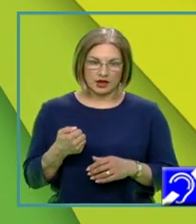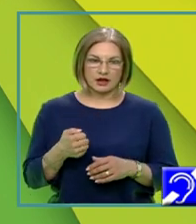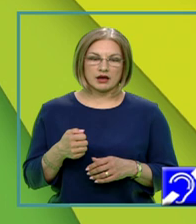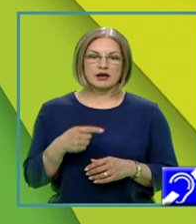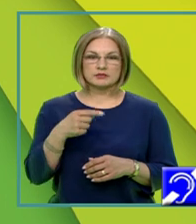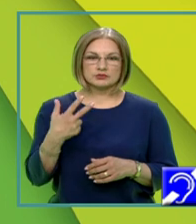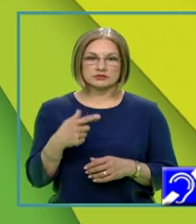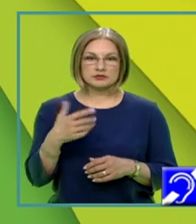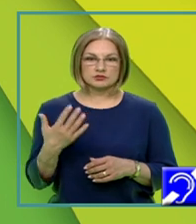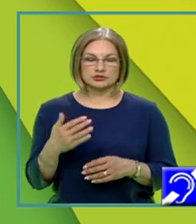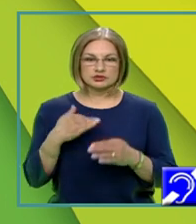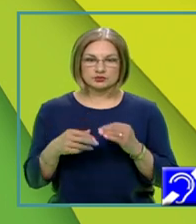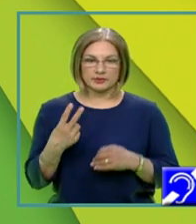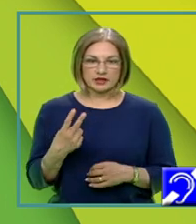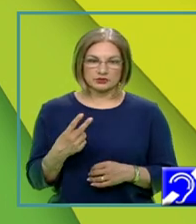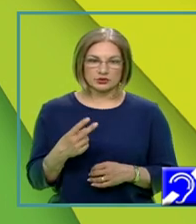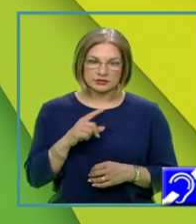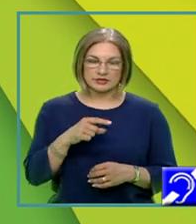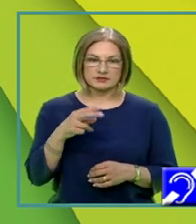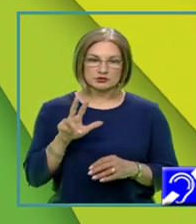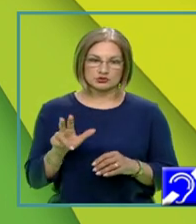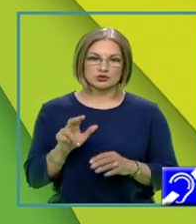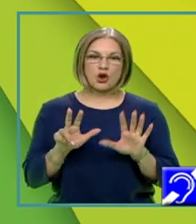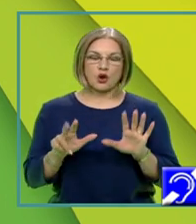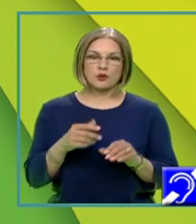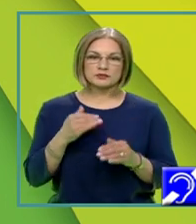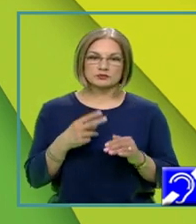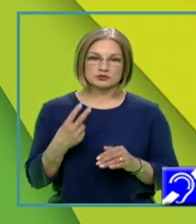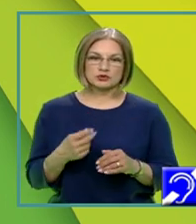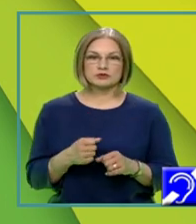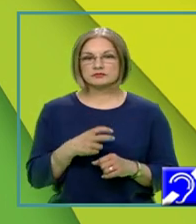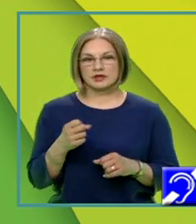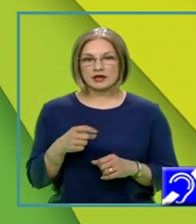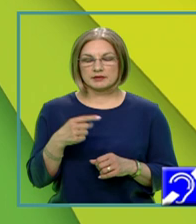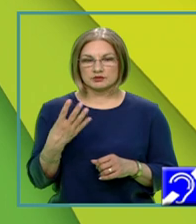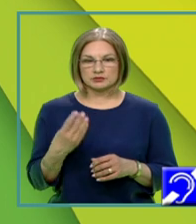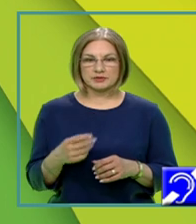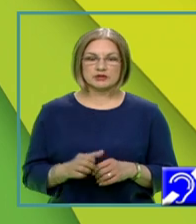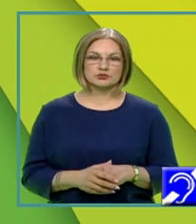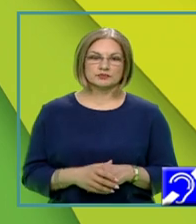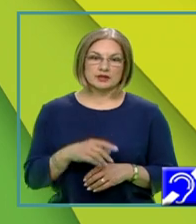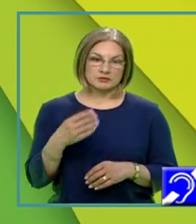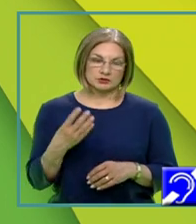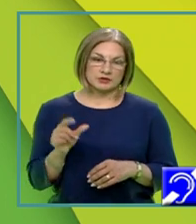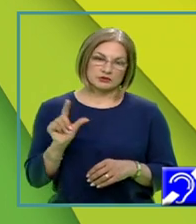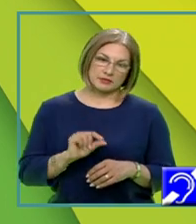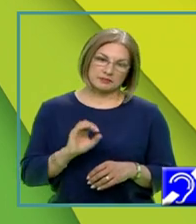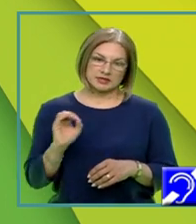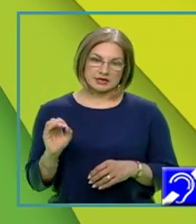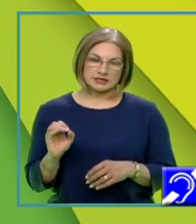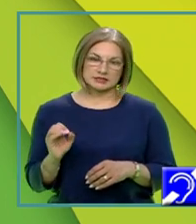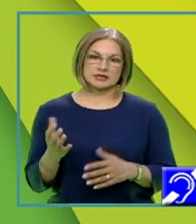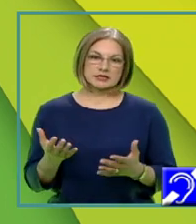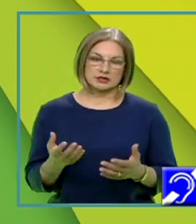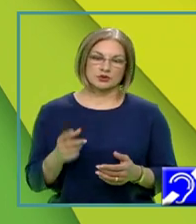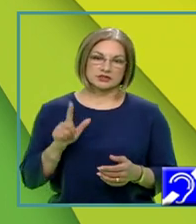minus 5 supra 2 adică minus 8 3 minus 3 minus 5 minus 1 supra 2 adică minus 4 Cum minus 4 este mai ca zero